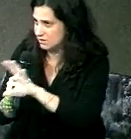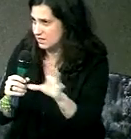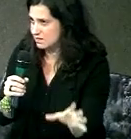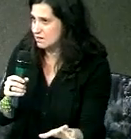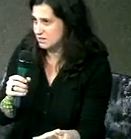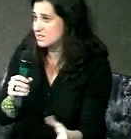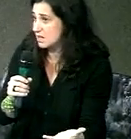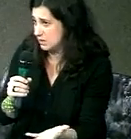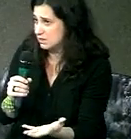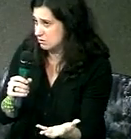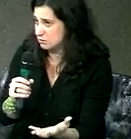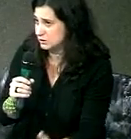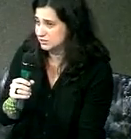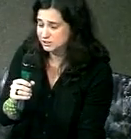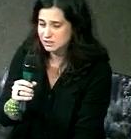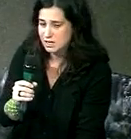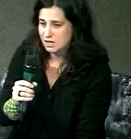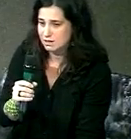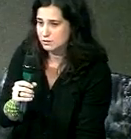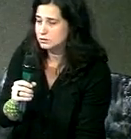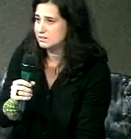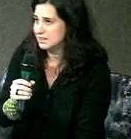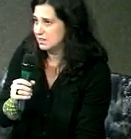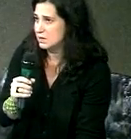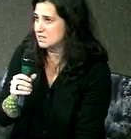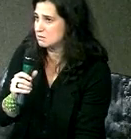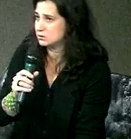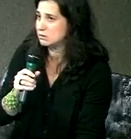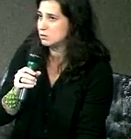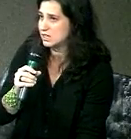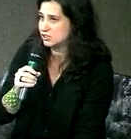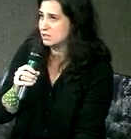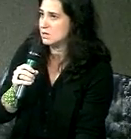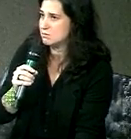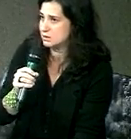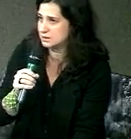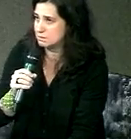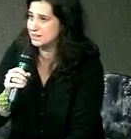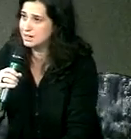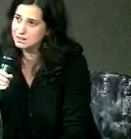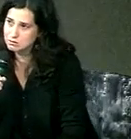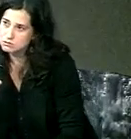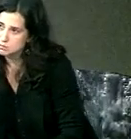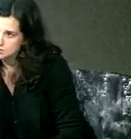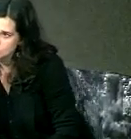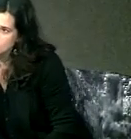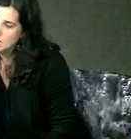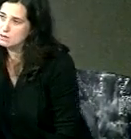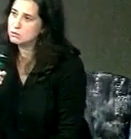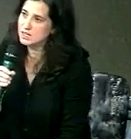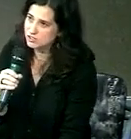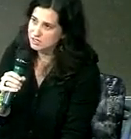travailler dans cette sens systémique, comme on a dit, d'où l'intérêt, par exemple, d'encourager, même malgré les